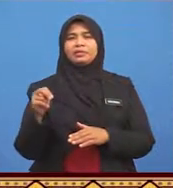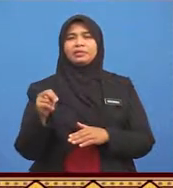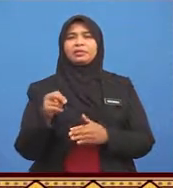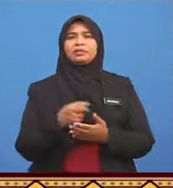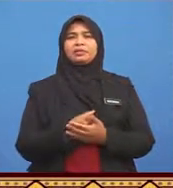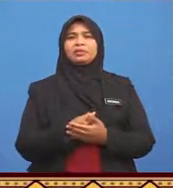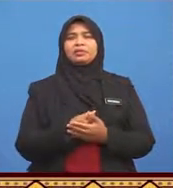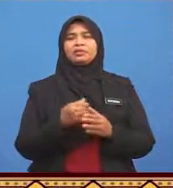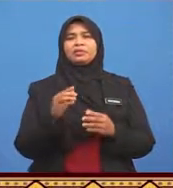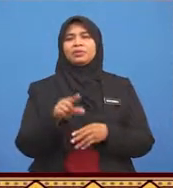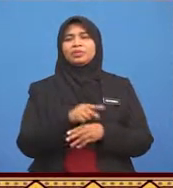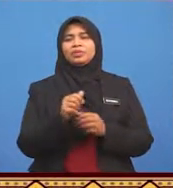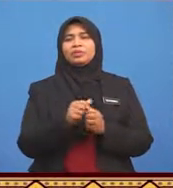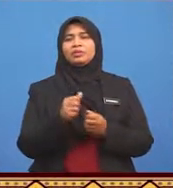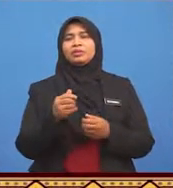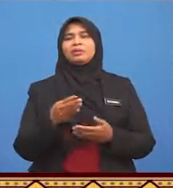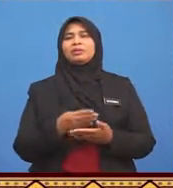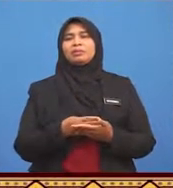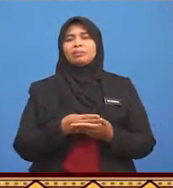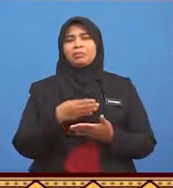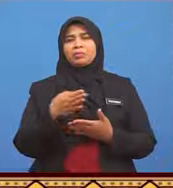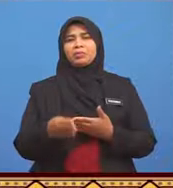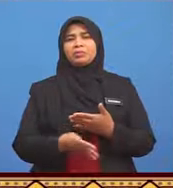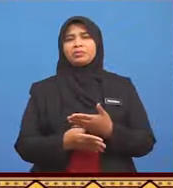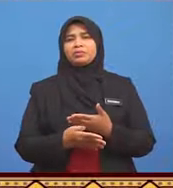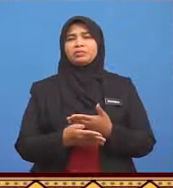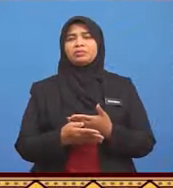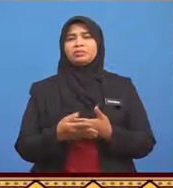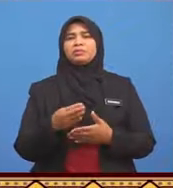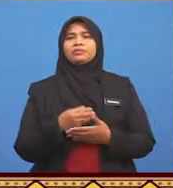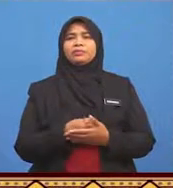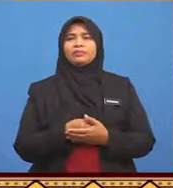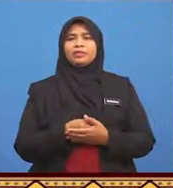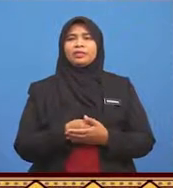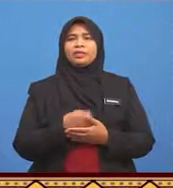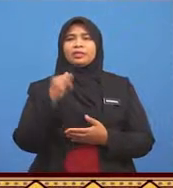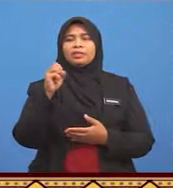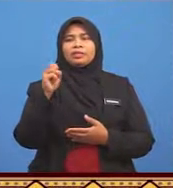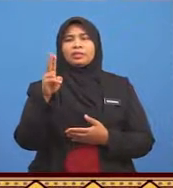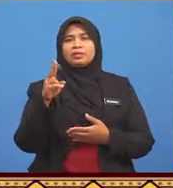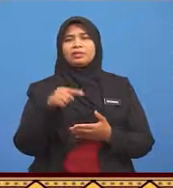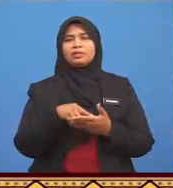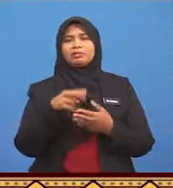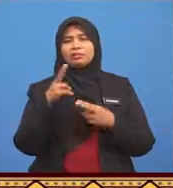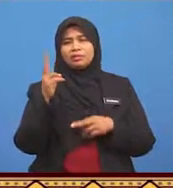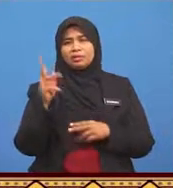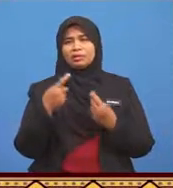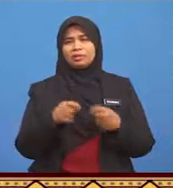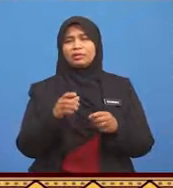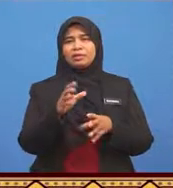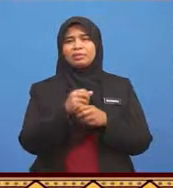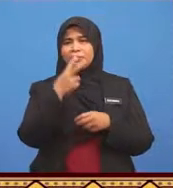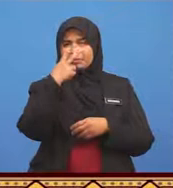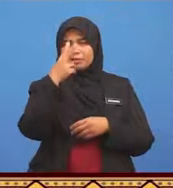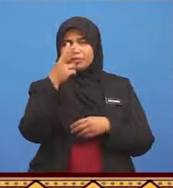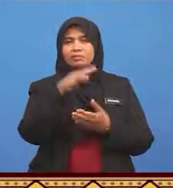mudah, boros dan membazir. Isu ini pernah mendapat perhatian umum kerana